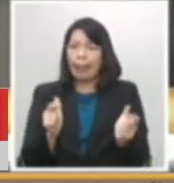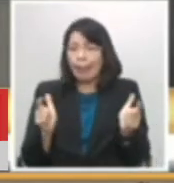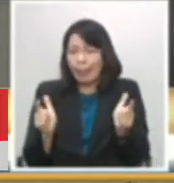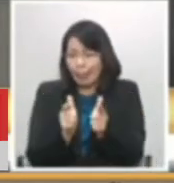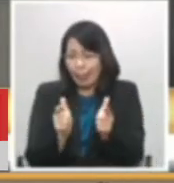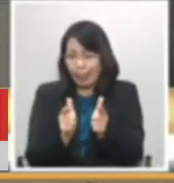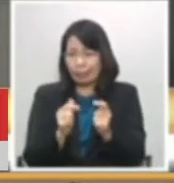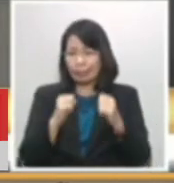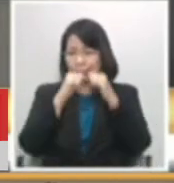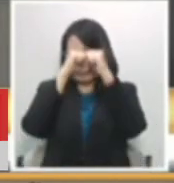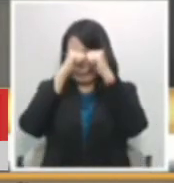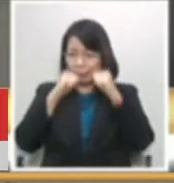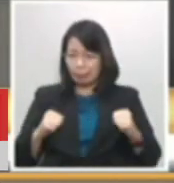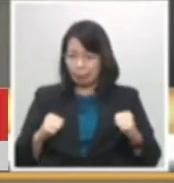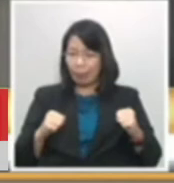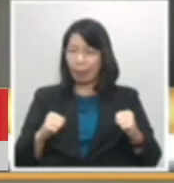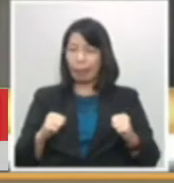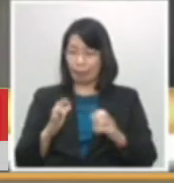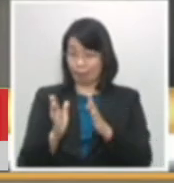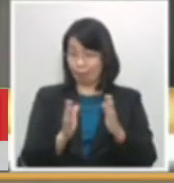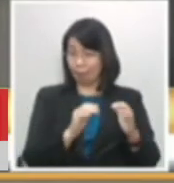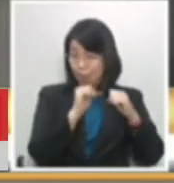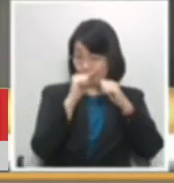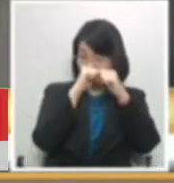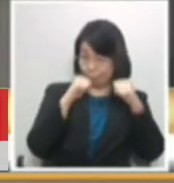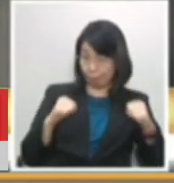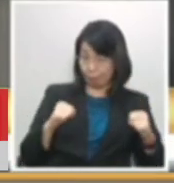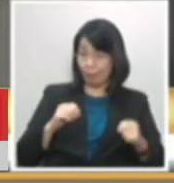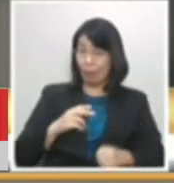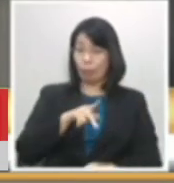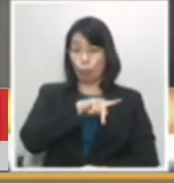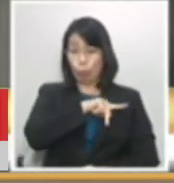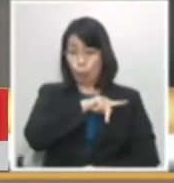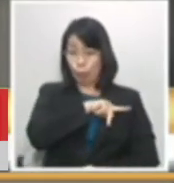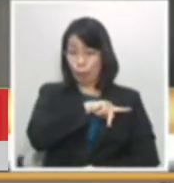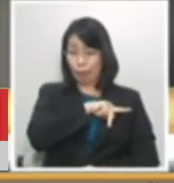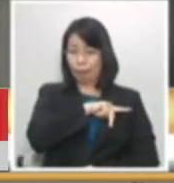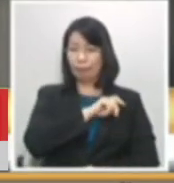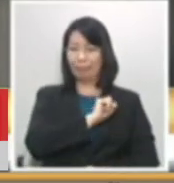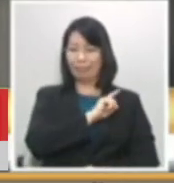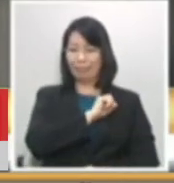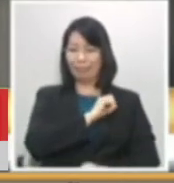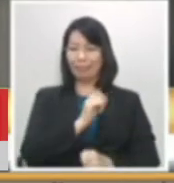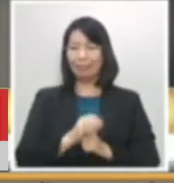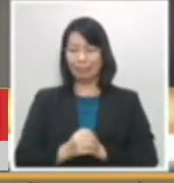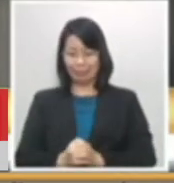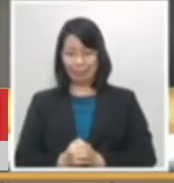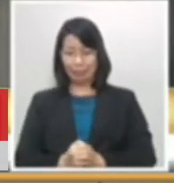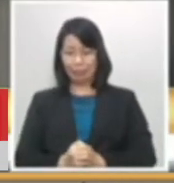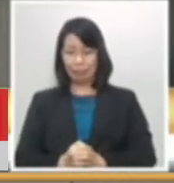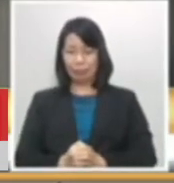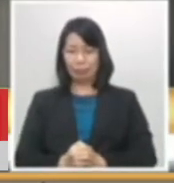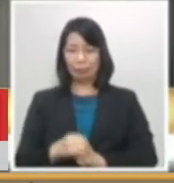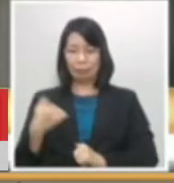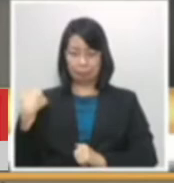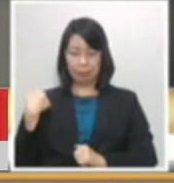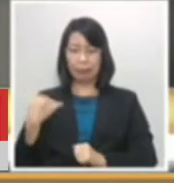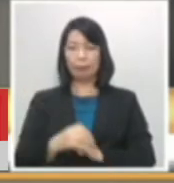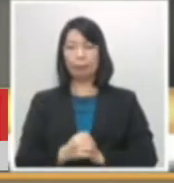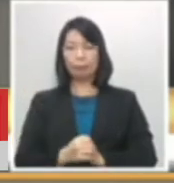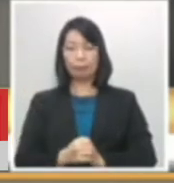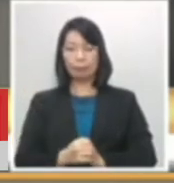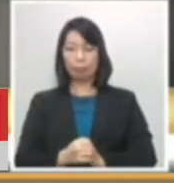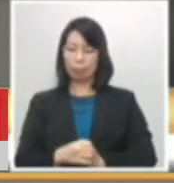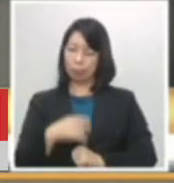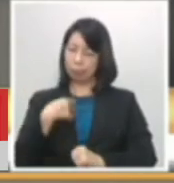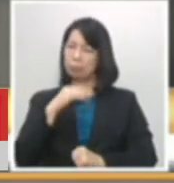งานพระพุทธศาสนาแห่งชาติไม่ใช่ผมก็ติดเพราะเงินทอนวัดนะครับแต่ยืนยันว่าผม